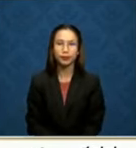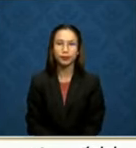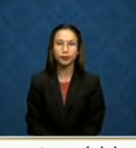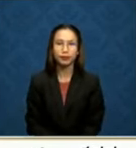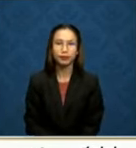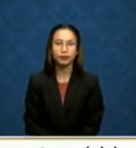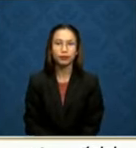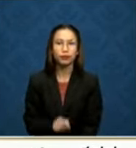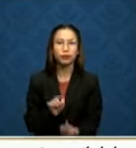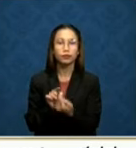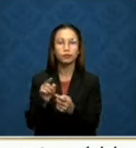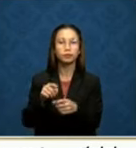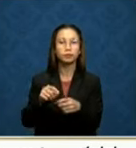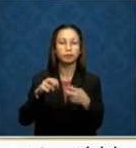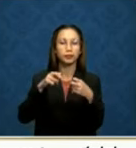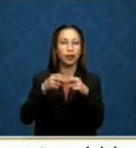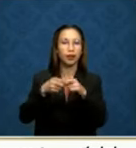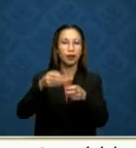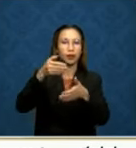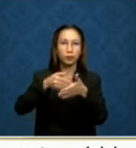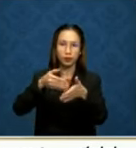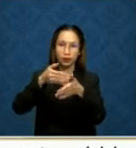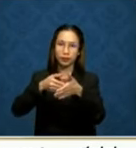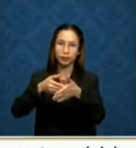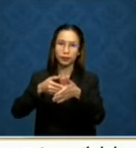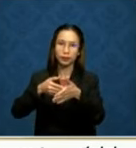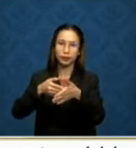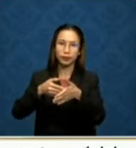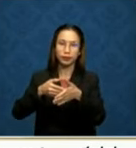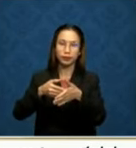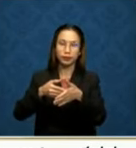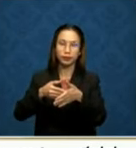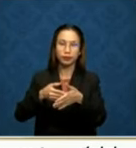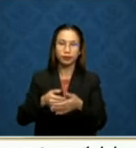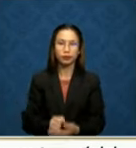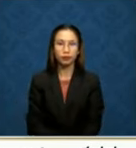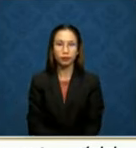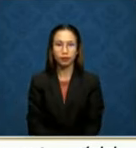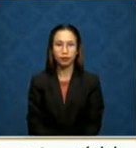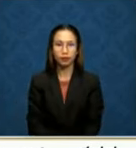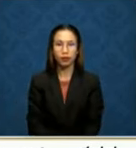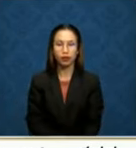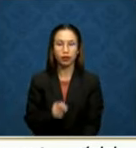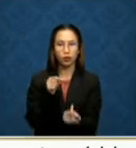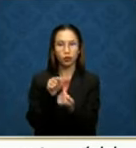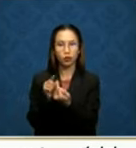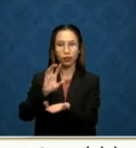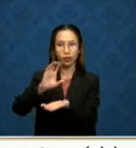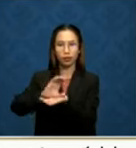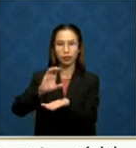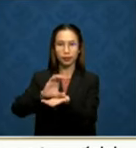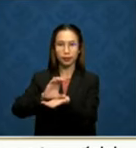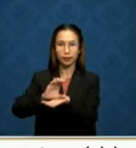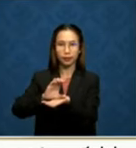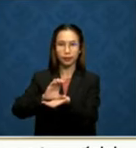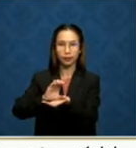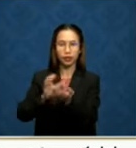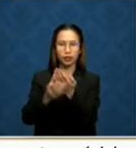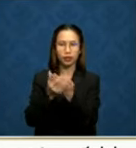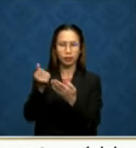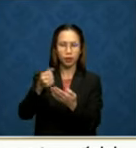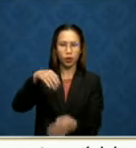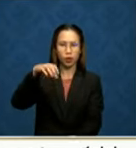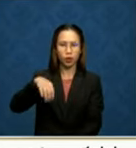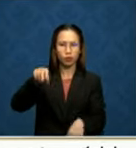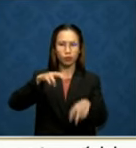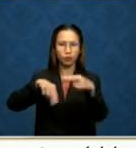ทุ Düรานกำลงประเชิญนนั่นก็คือด้ nagping b flatizar เข้าใจวาทางสัภองค 14